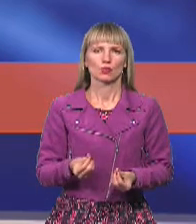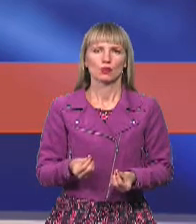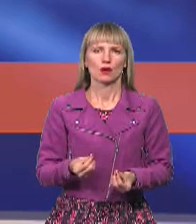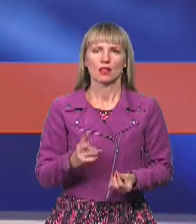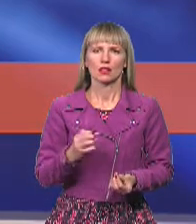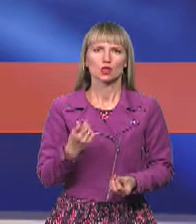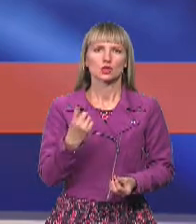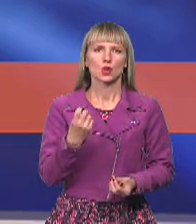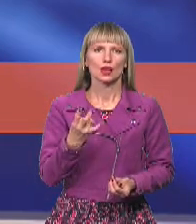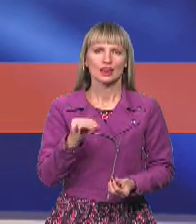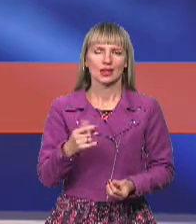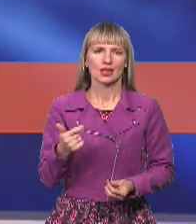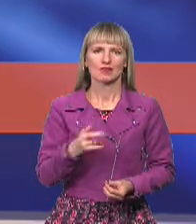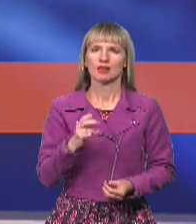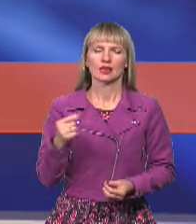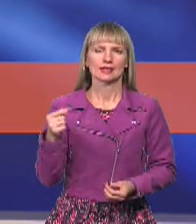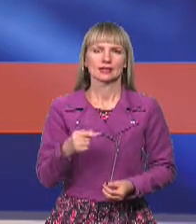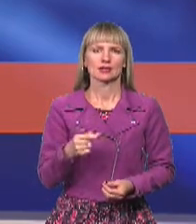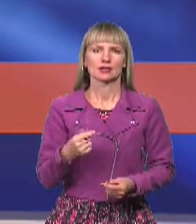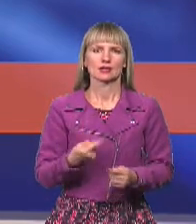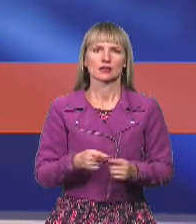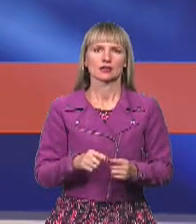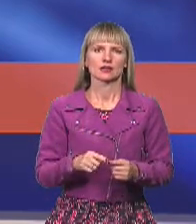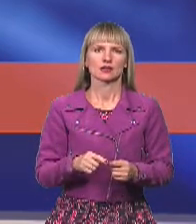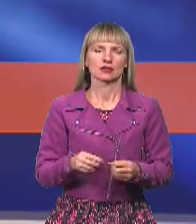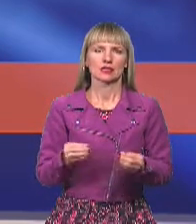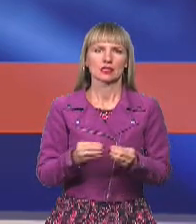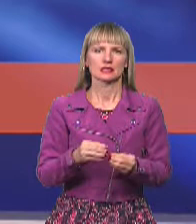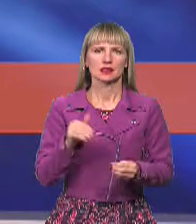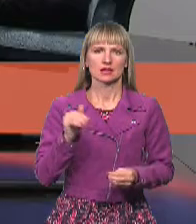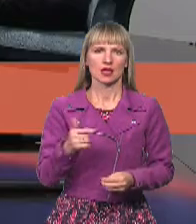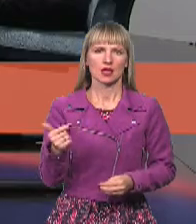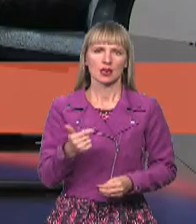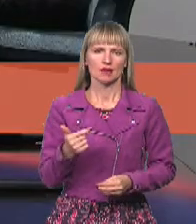не сотнями гривен, и не тысячами, а порядка десяток тысяч гривен.